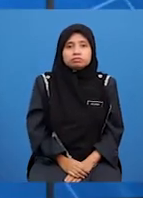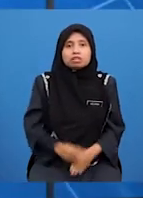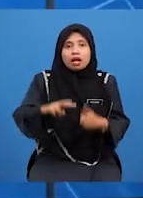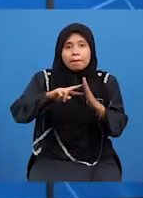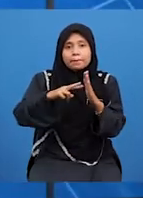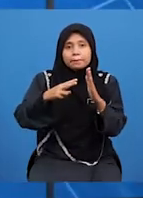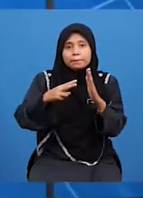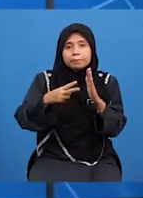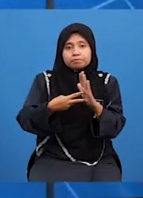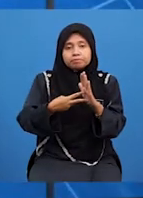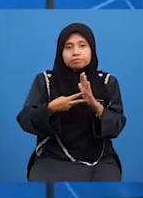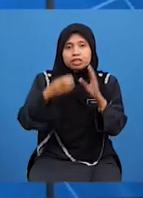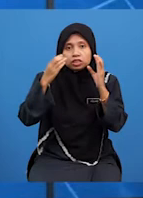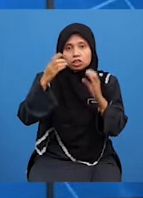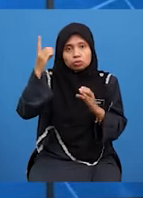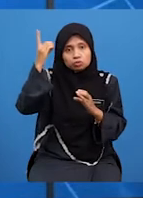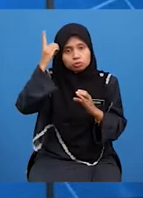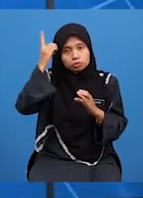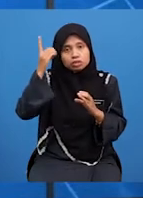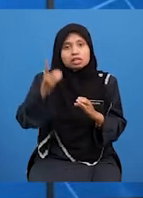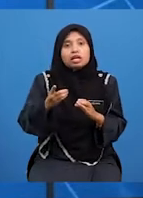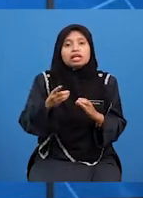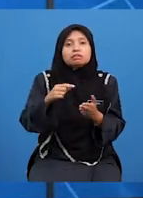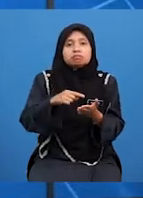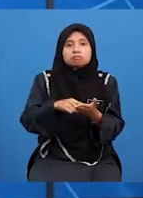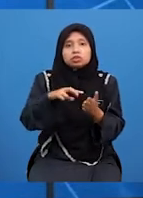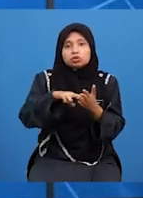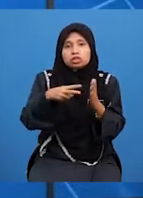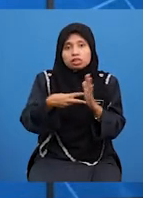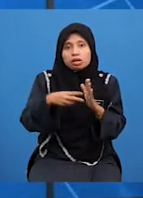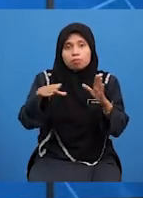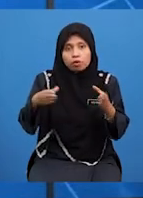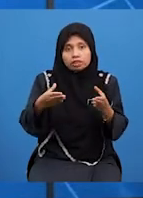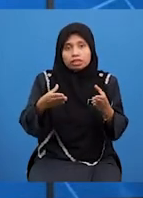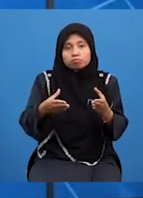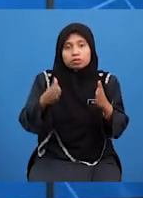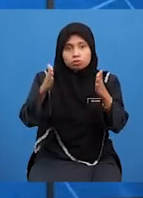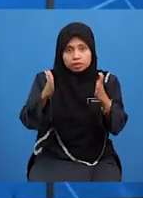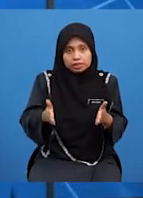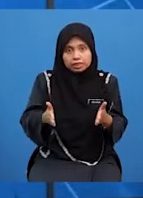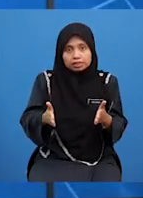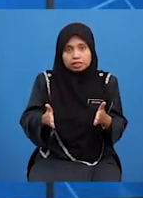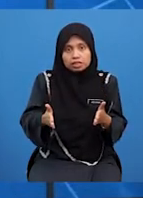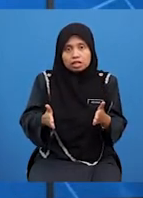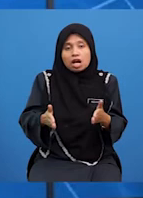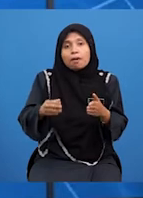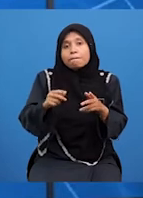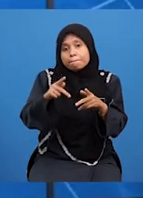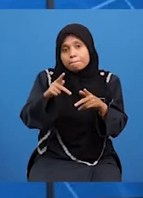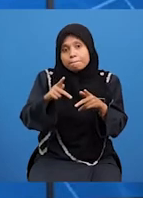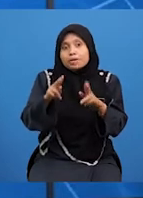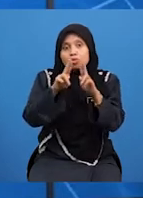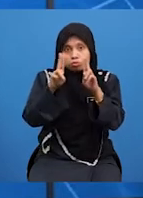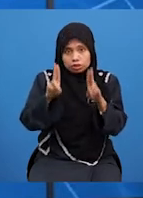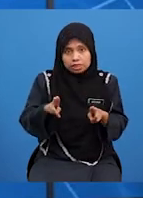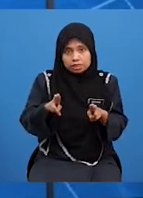Maksud Cikgu Dons, pengubahan lukisan kajian sejadi ini buatan manusia dan juga buatan manusia ini menguji kemahiran